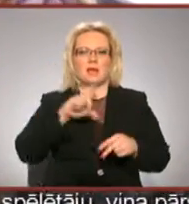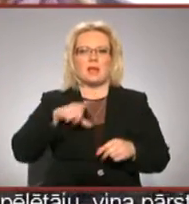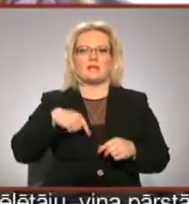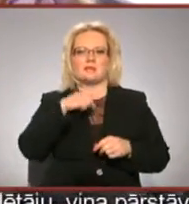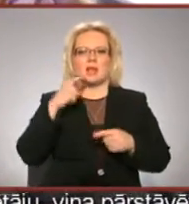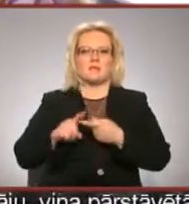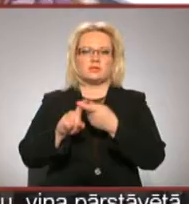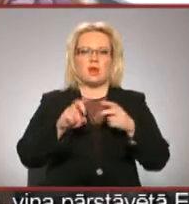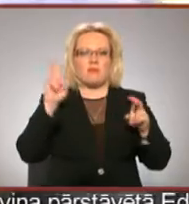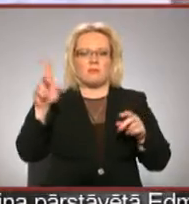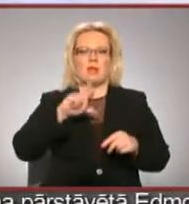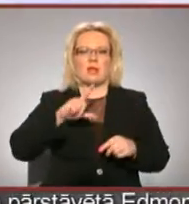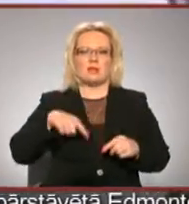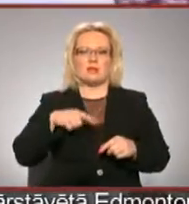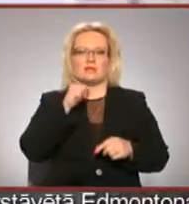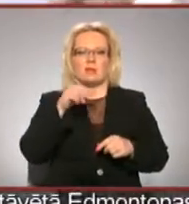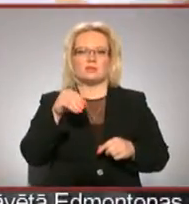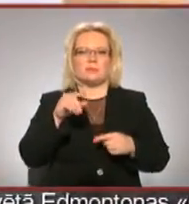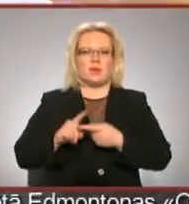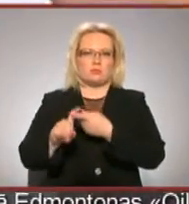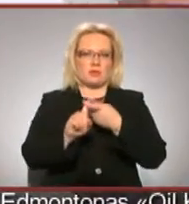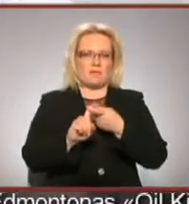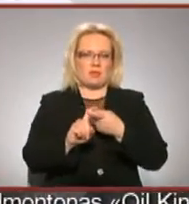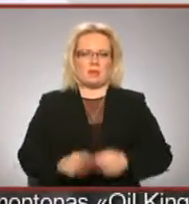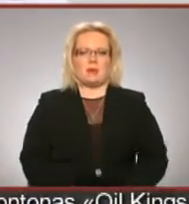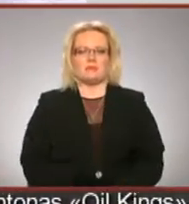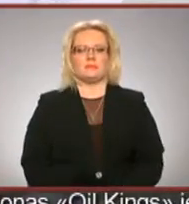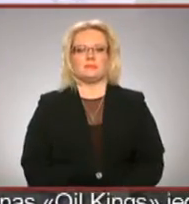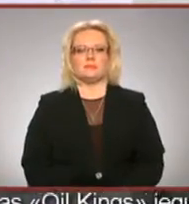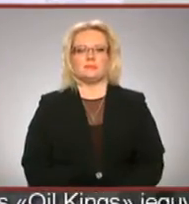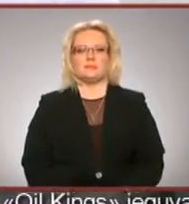Krievu savienība un Zaļo un Zemnieku savienība. Zana Lākuterēni, Sandziķis, TV Kurzeme.